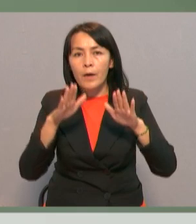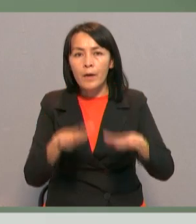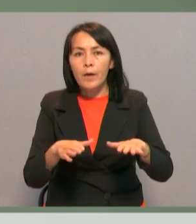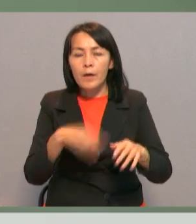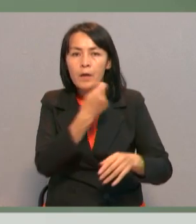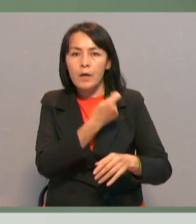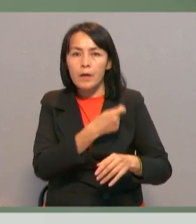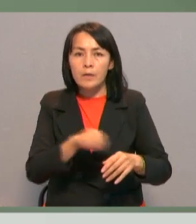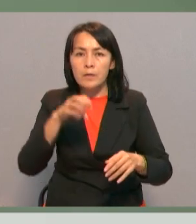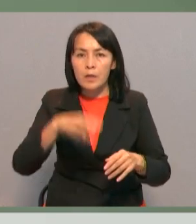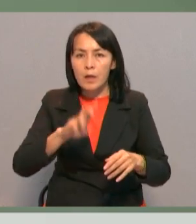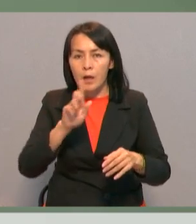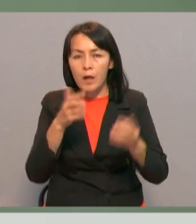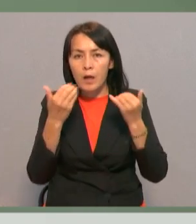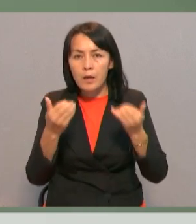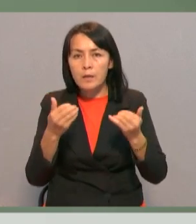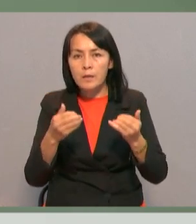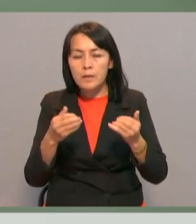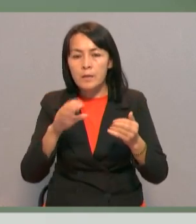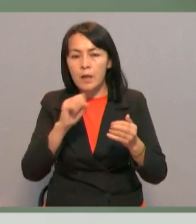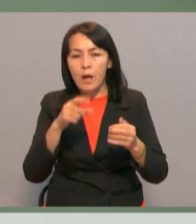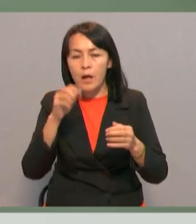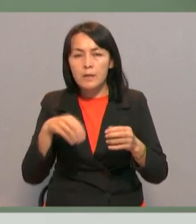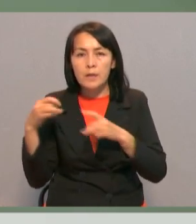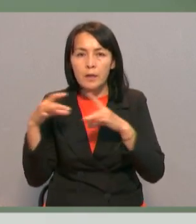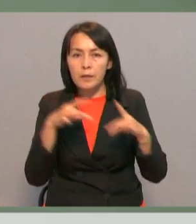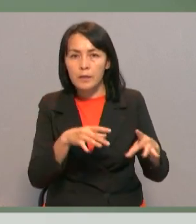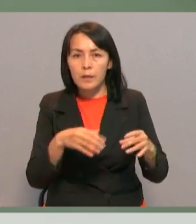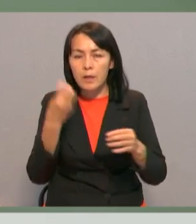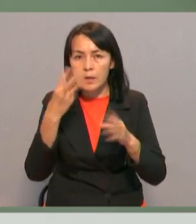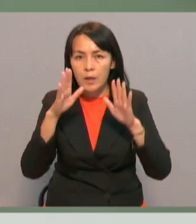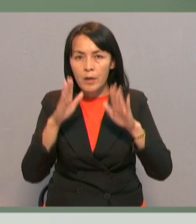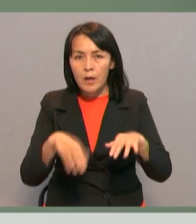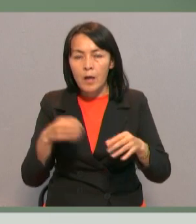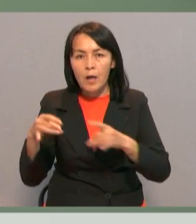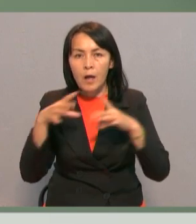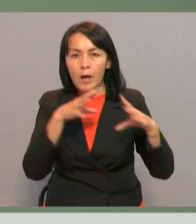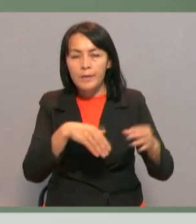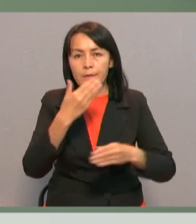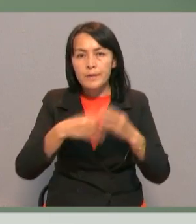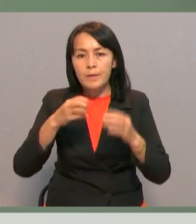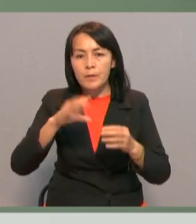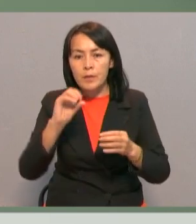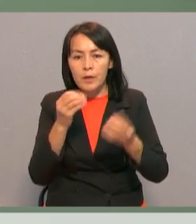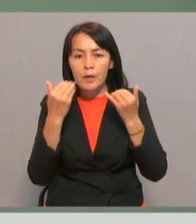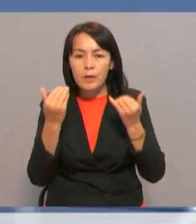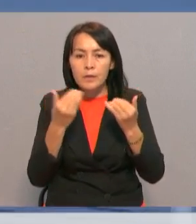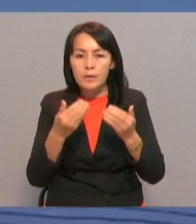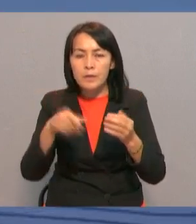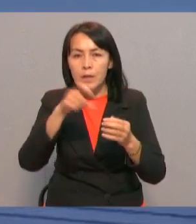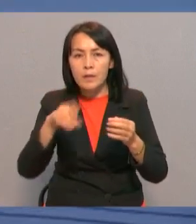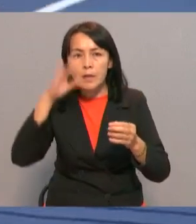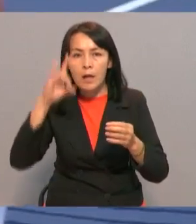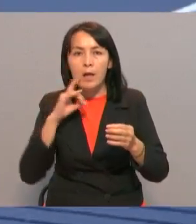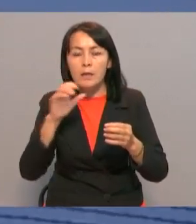разделили испанец Марсель Гранольерс и Орасио Сибальес из Аргентины. Третий – австралийский теннисист Мэтью Эбден. Представитель